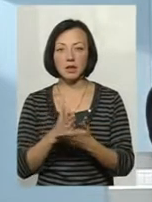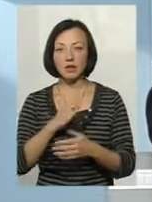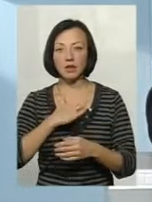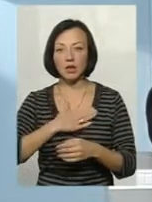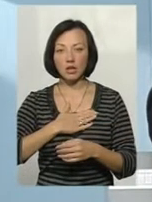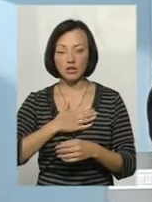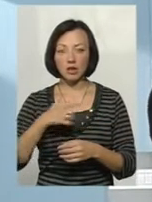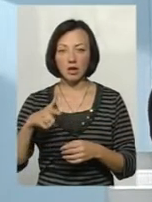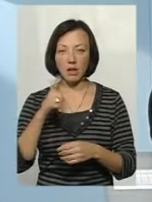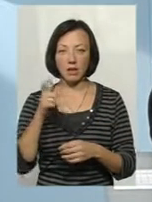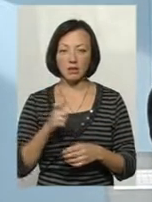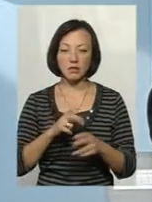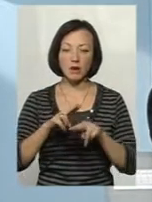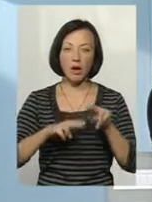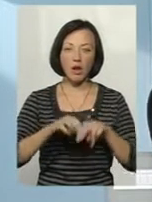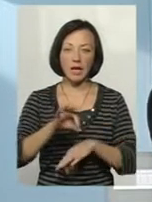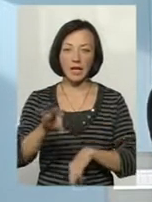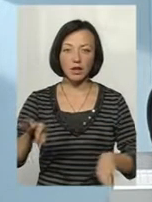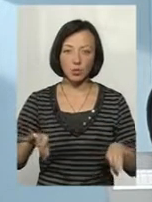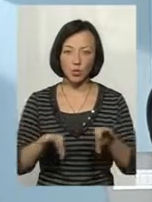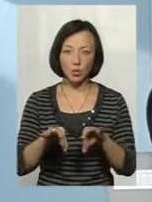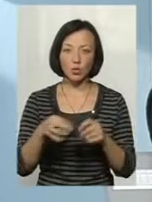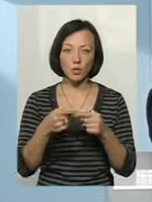наші архітектури,